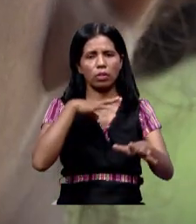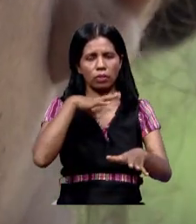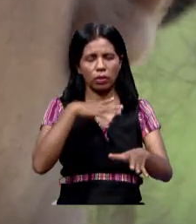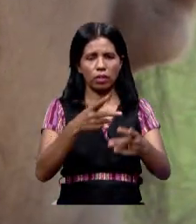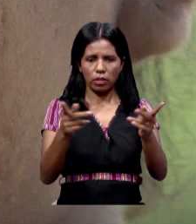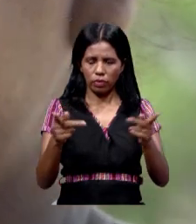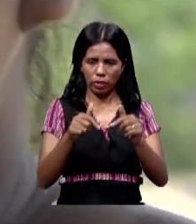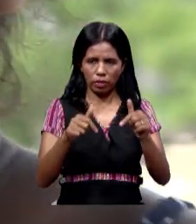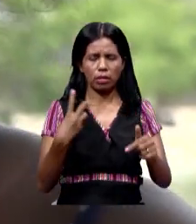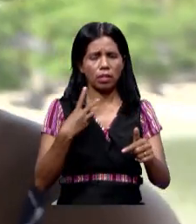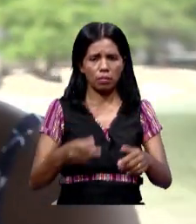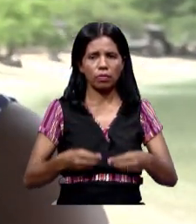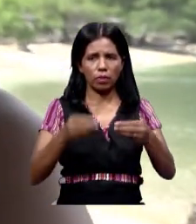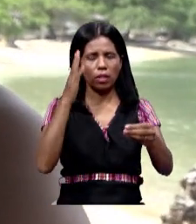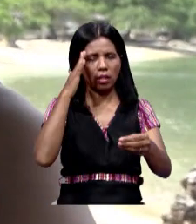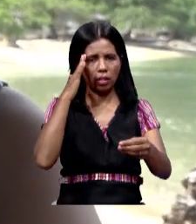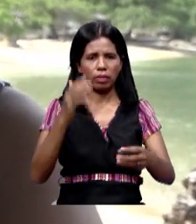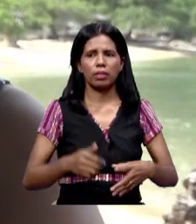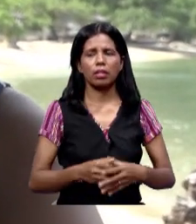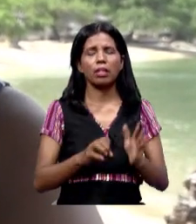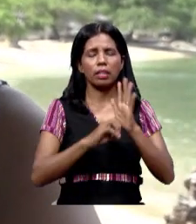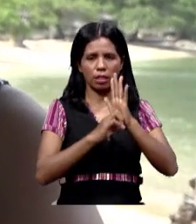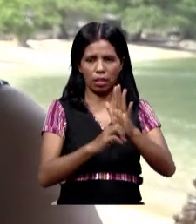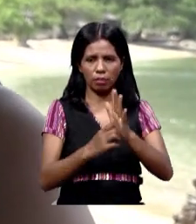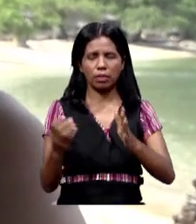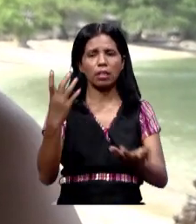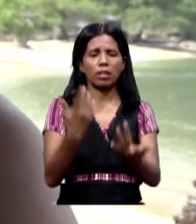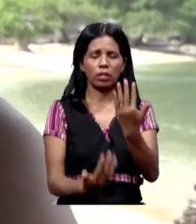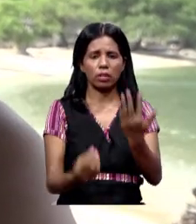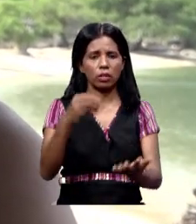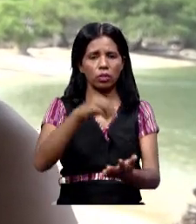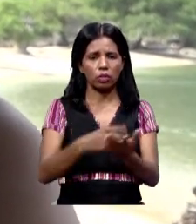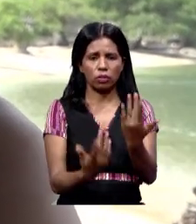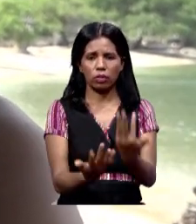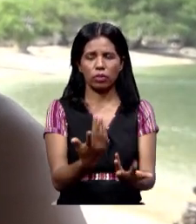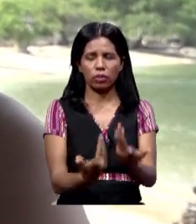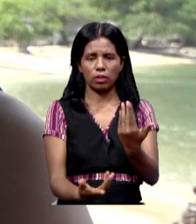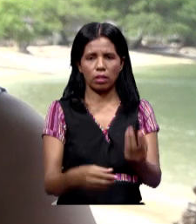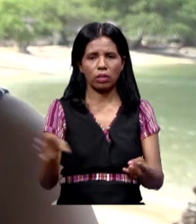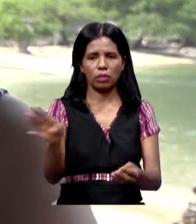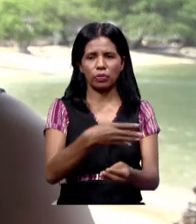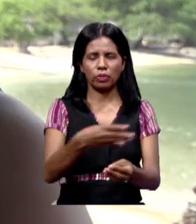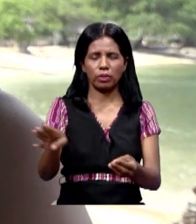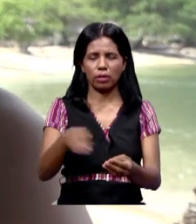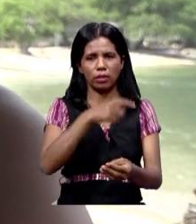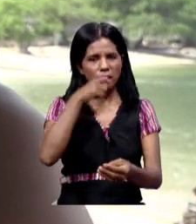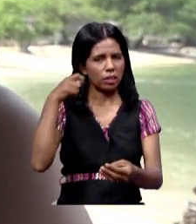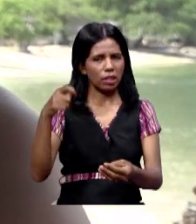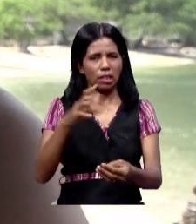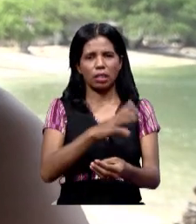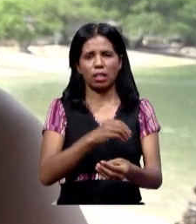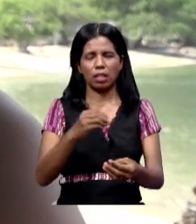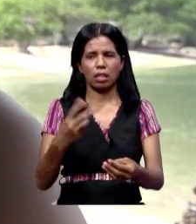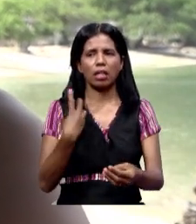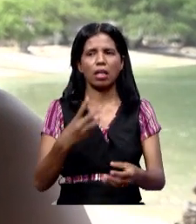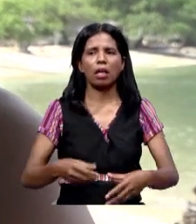fati ai fo no en sir sa se prdem sir ina se ta wahi arbiru to ai ai se ta tunu sa te ruma gana ruma